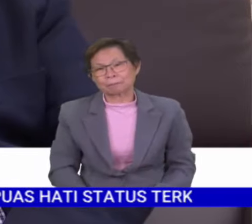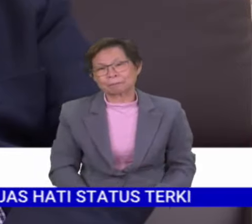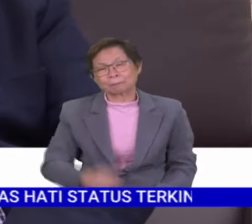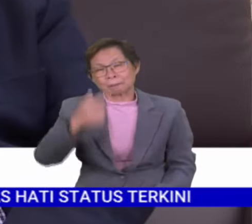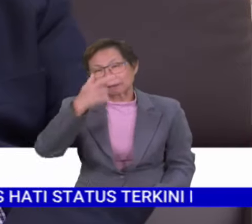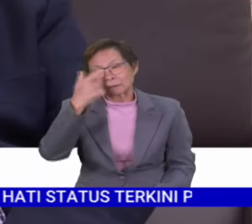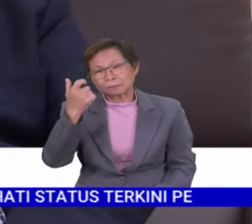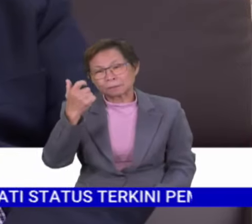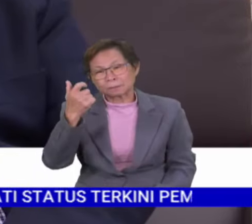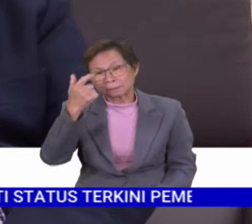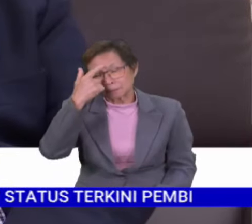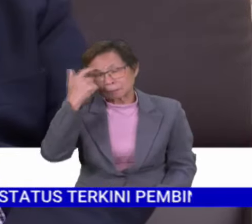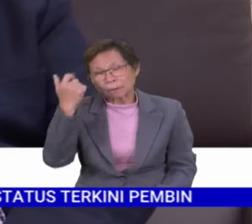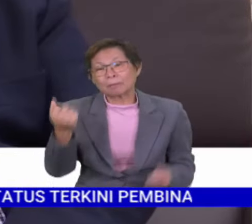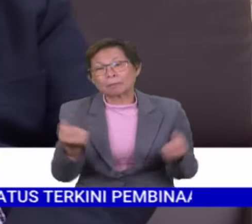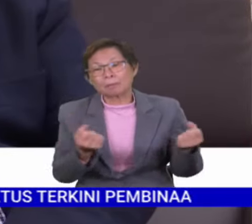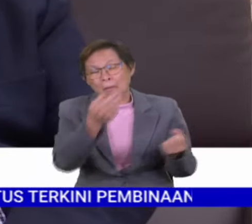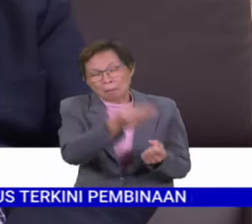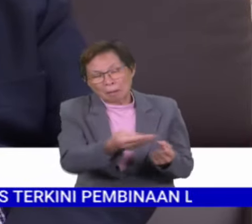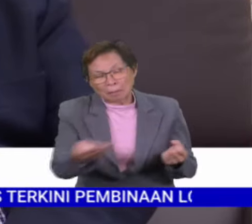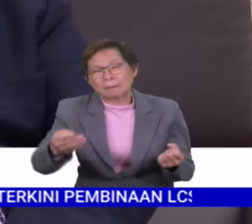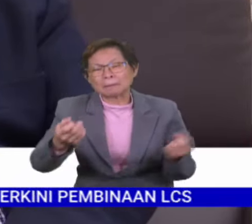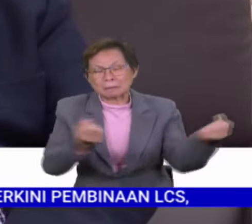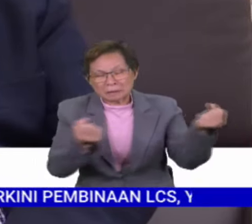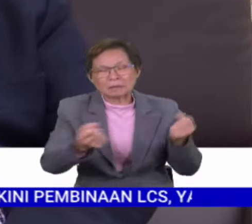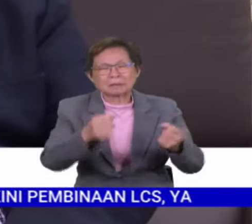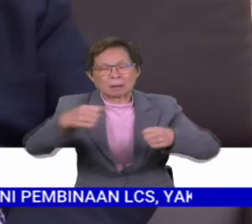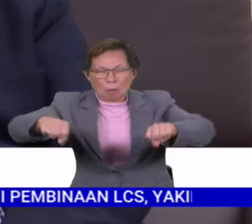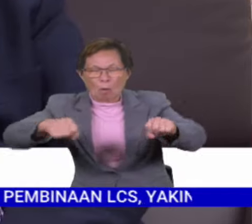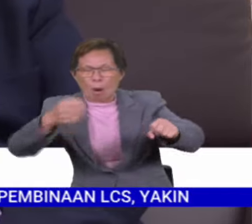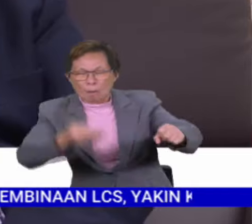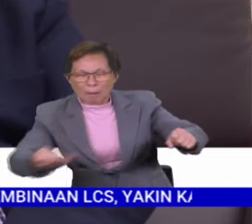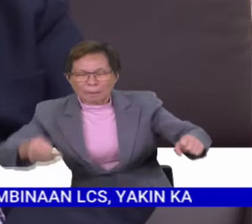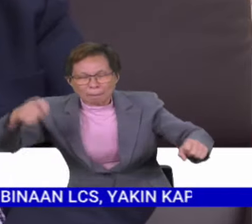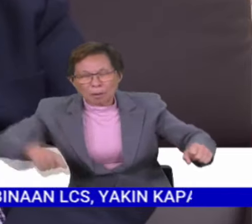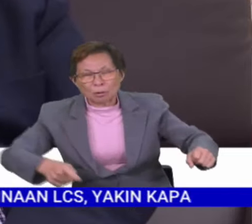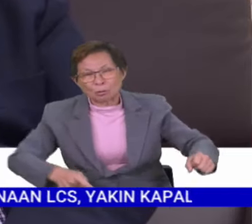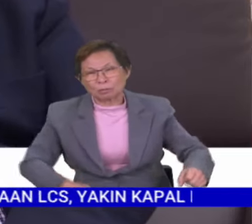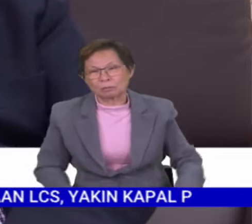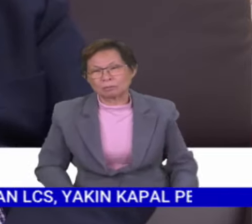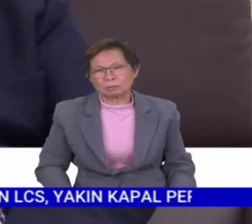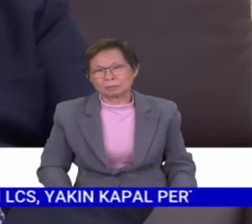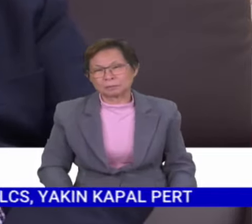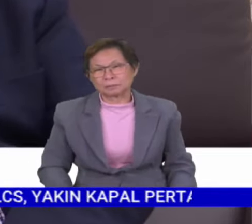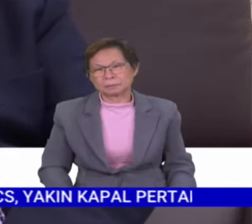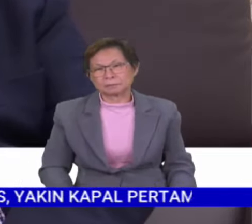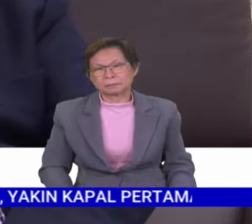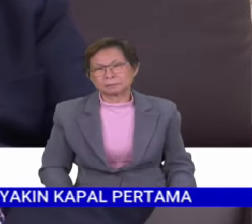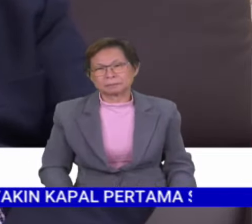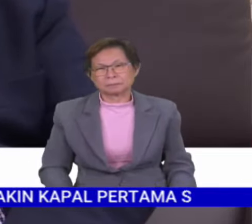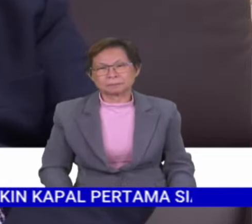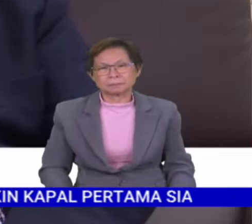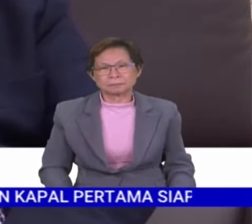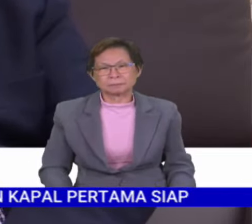Disebabkan ianya adalah barang keperluan yang di untuk transportation